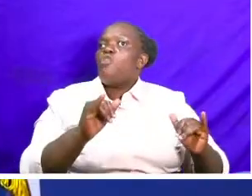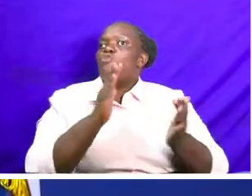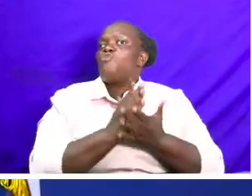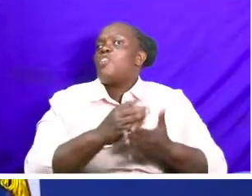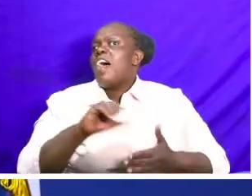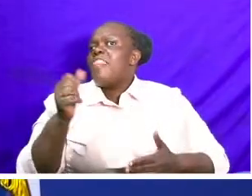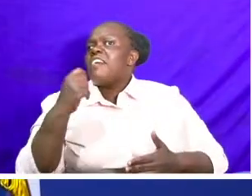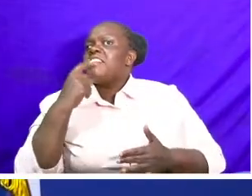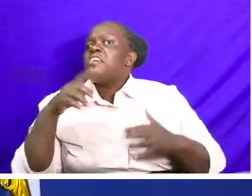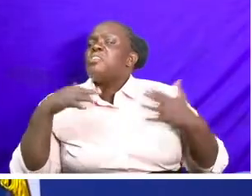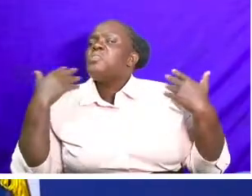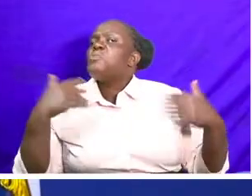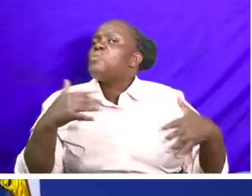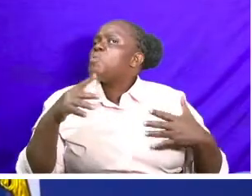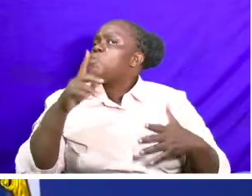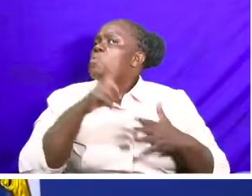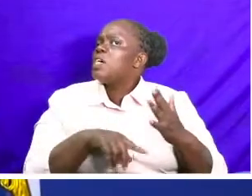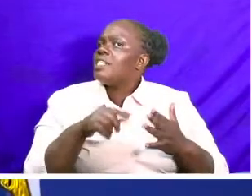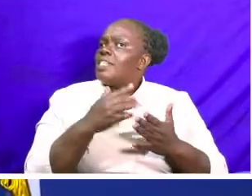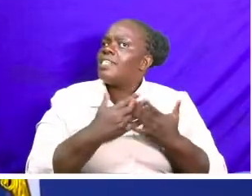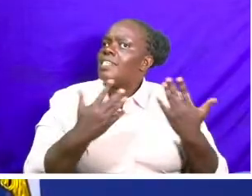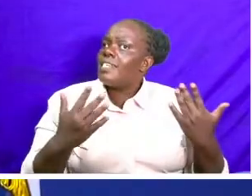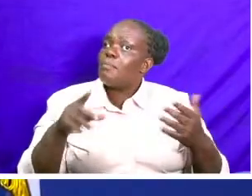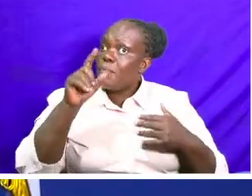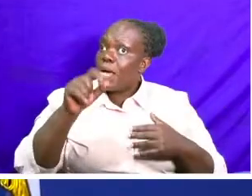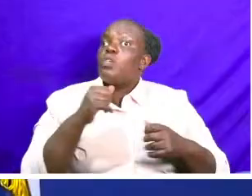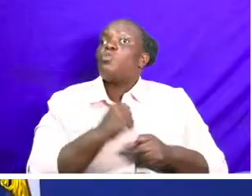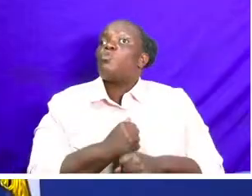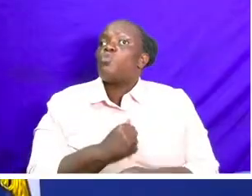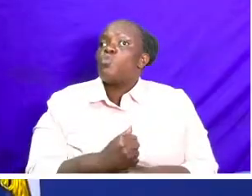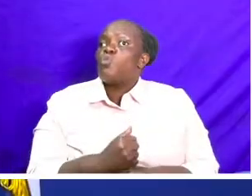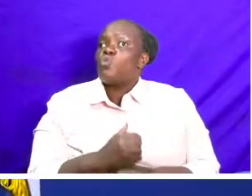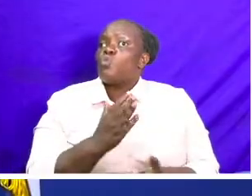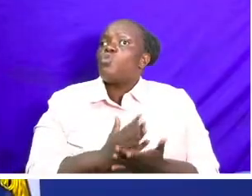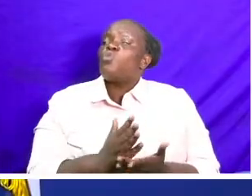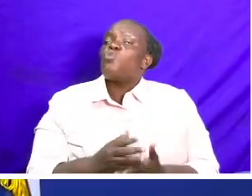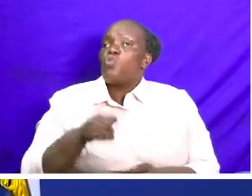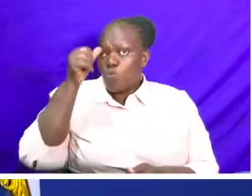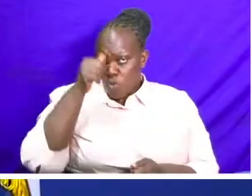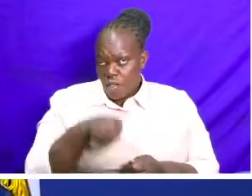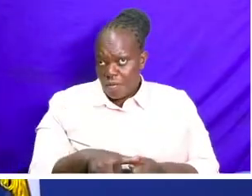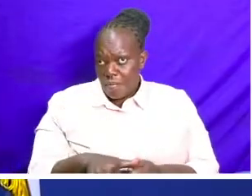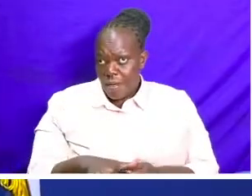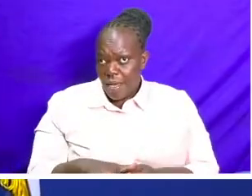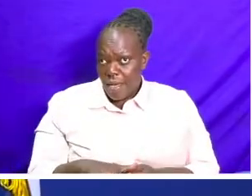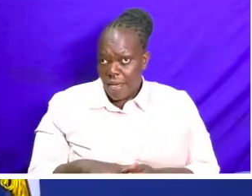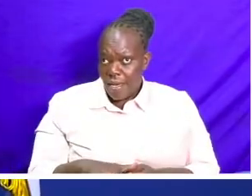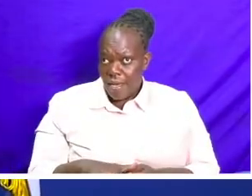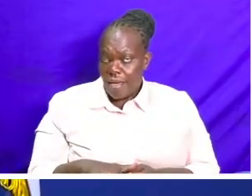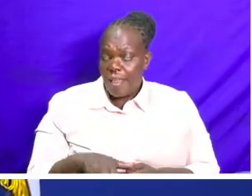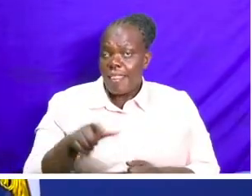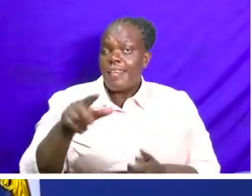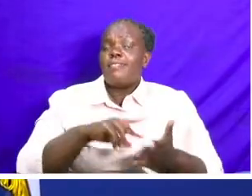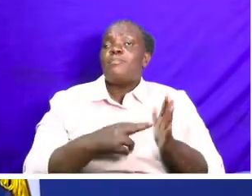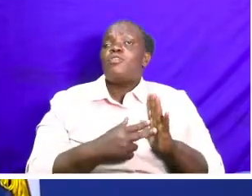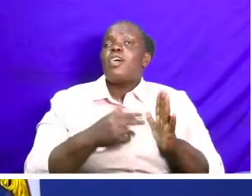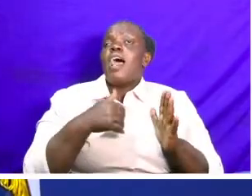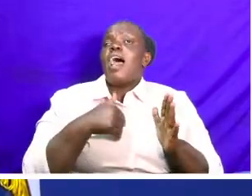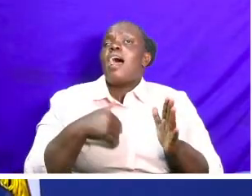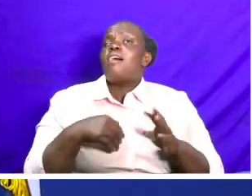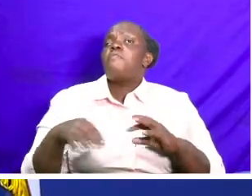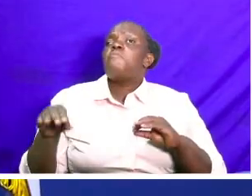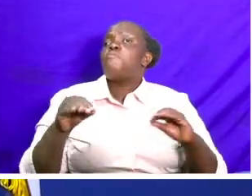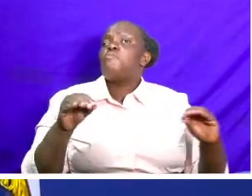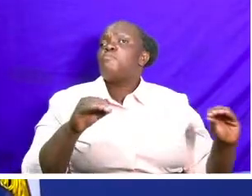wanaja kusema sijui kandarasi. Hili ni jambo ambalo lazima tulifanye, kwa sababu utakumbuka kwamba mradi huu umekuwa